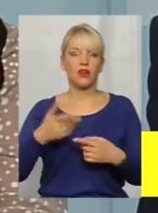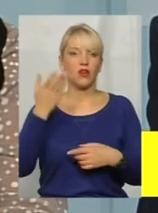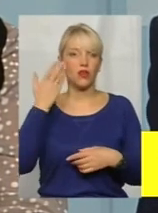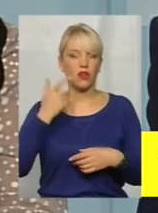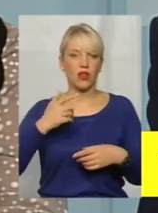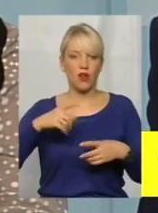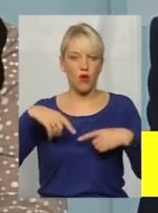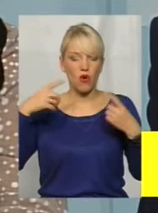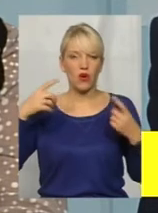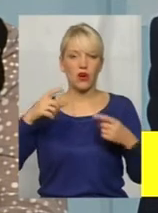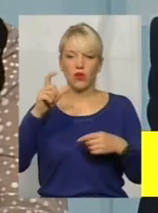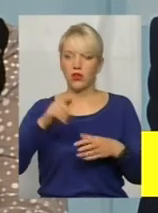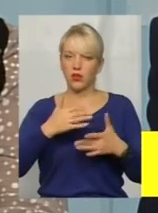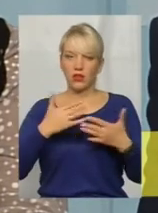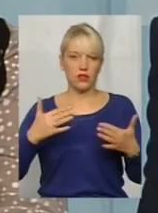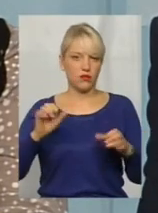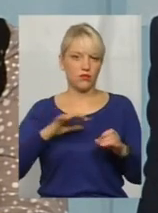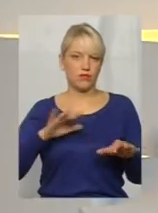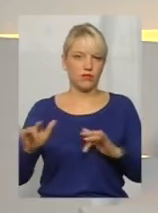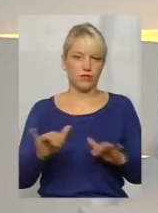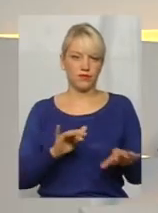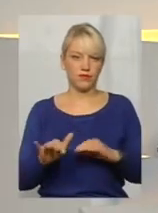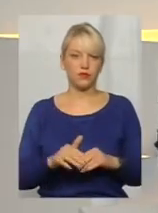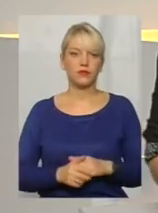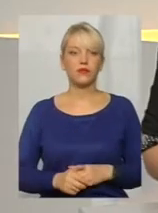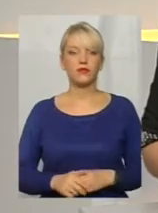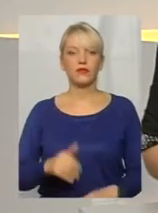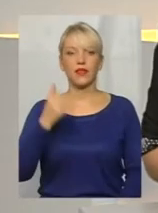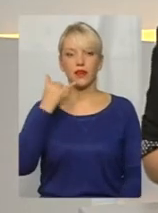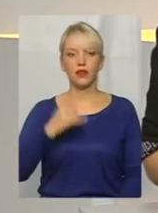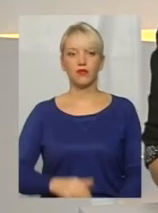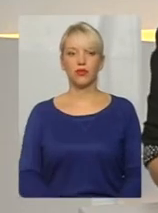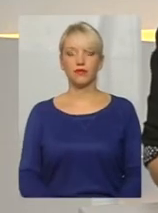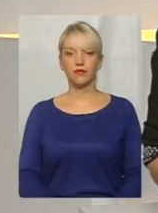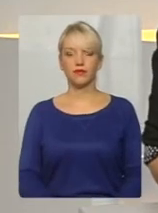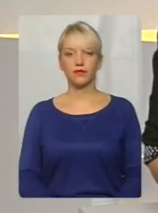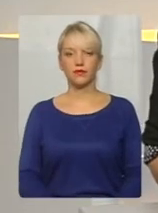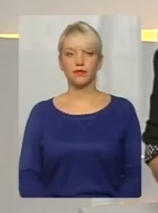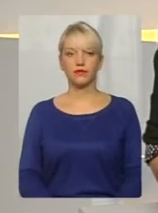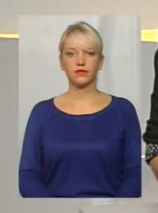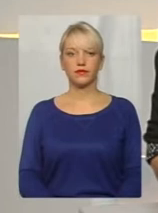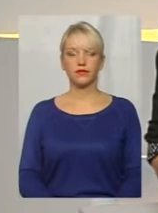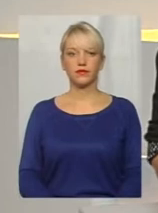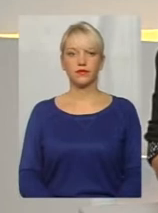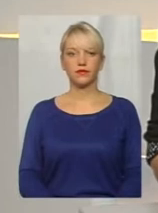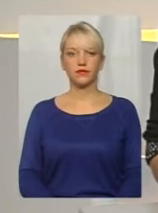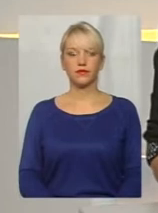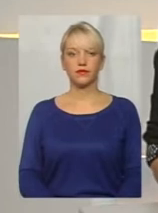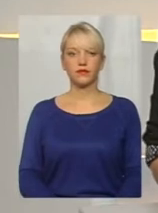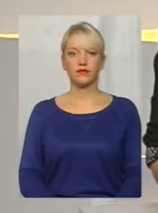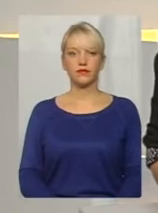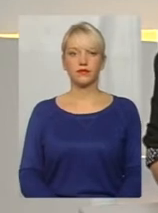горе, кожна людина веде себе по-різному. Добре, дякую, пане Костянтин. У нас є телефонний дзвінок, давайте послухаємо питання глядача. Добрий вечір, ви в